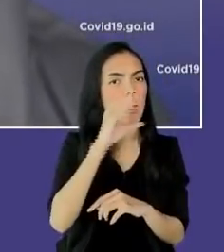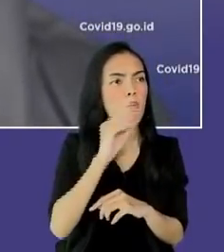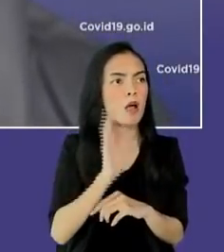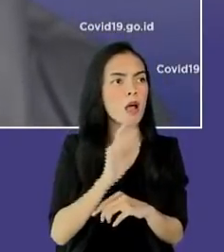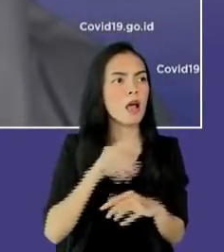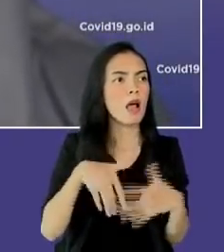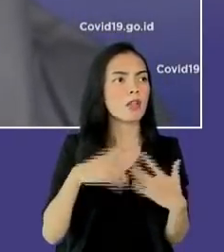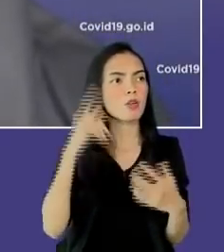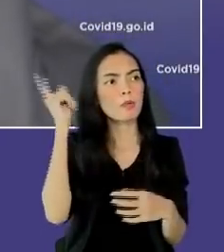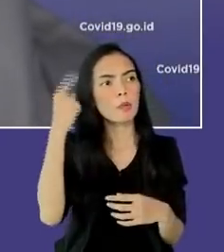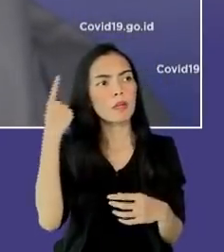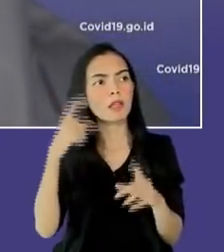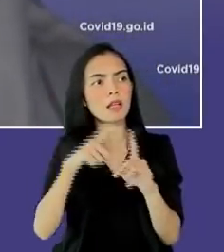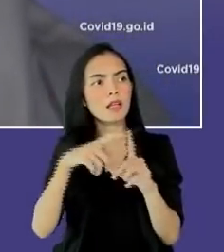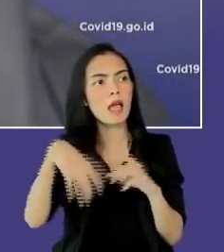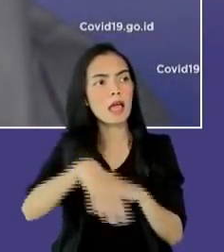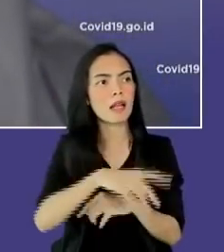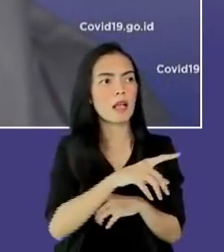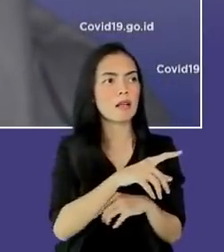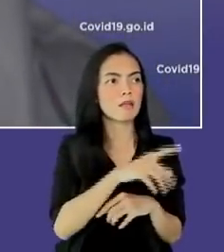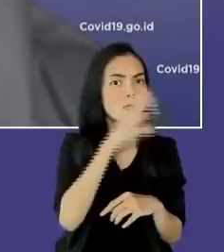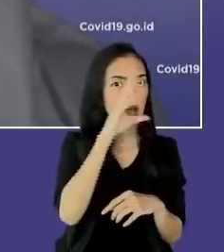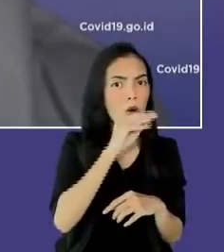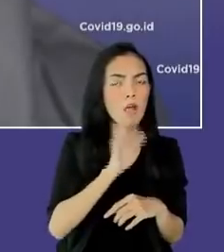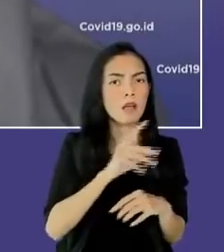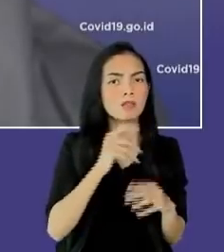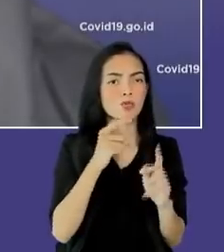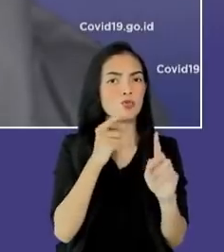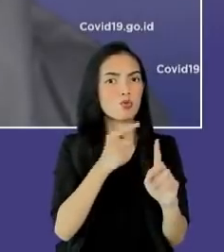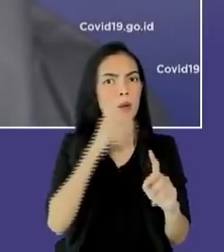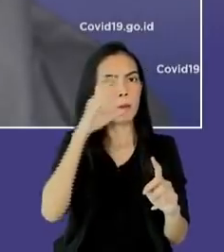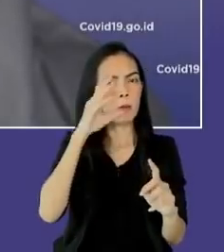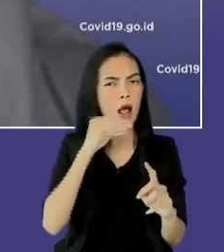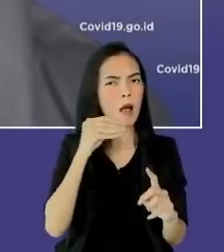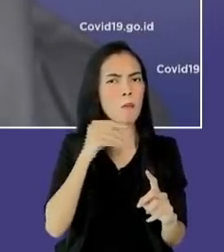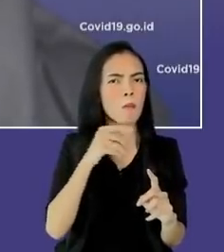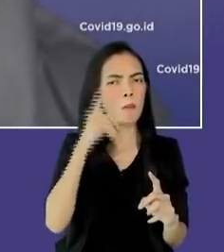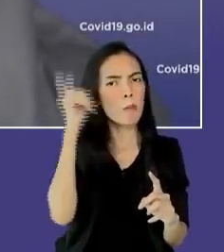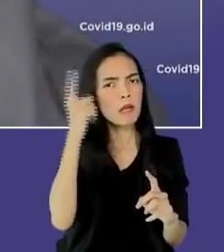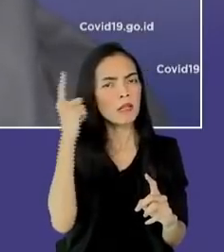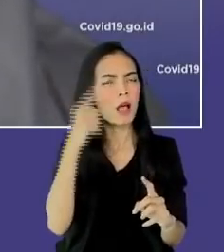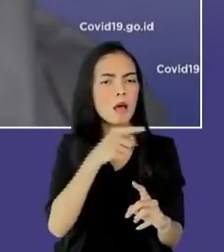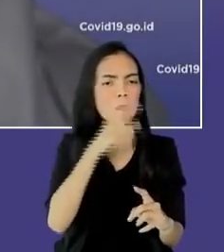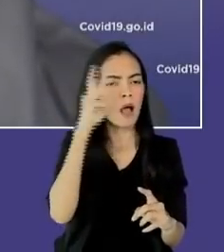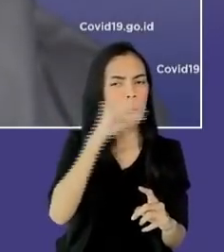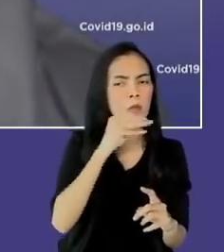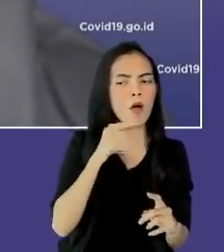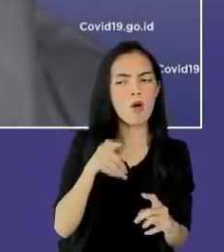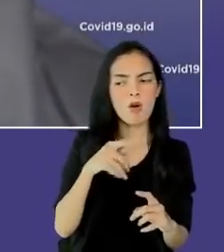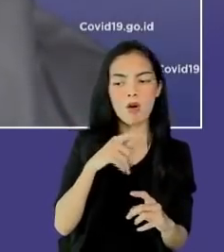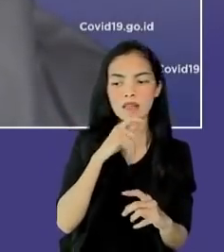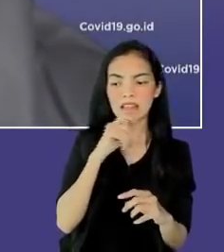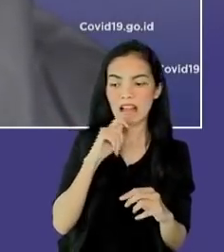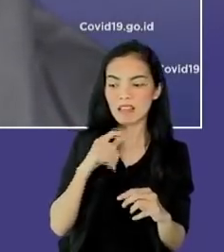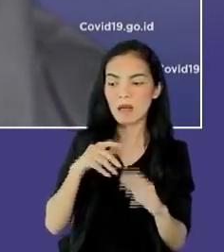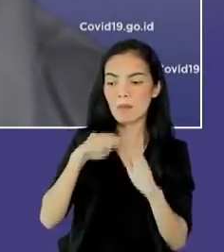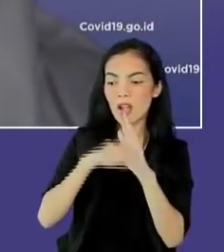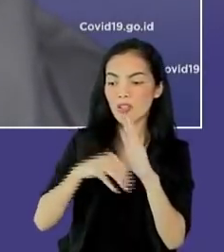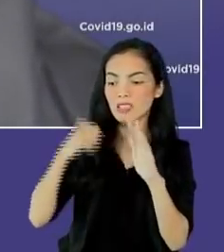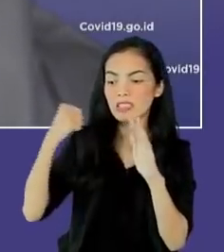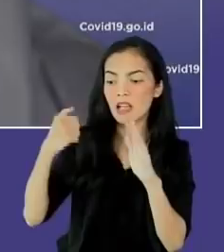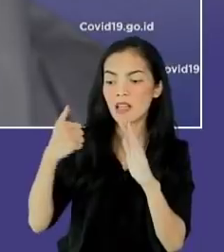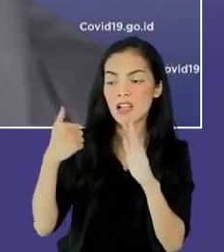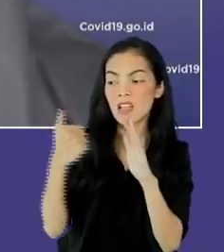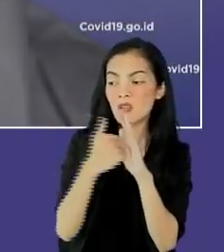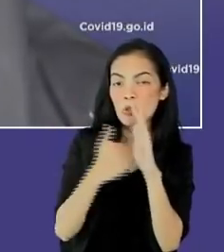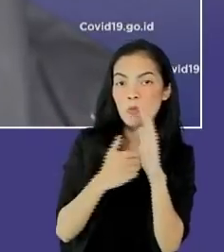masing-masing, ke pemerintah daerah masing-masing, supaya mereka mengerti nih sebetulnya ternyata bukannya perbaikan nih, malah perburukan